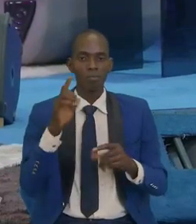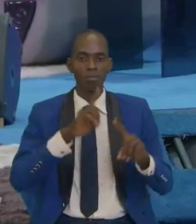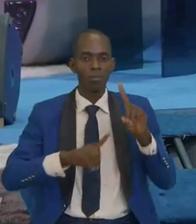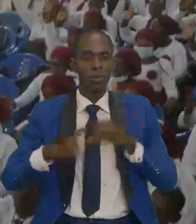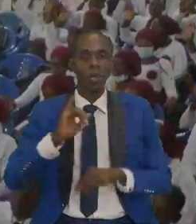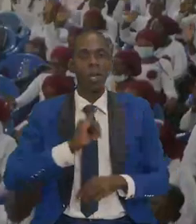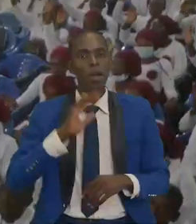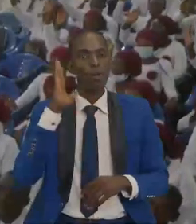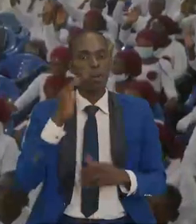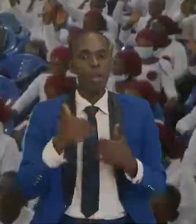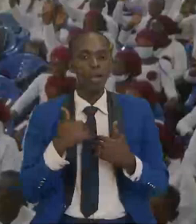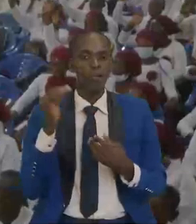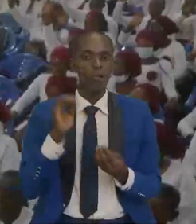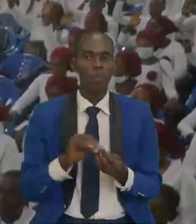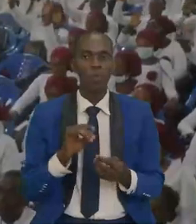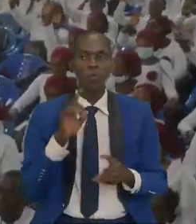Moi,